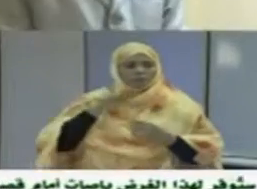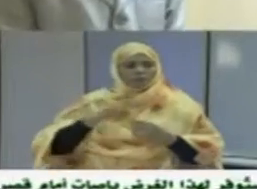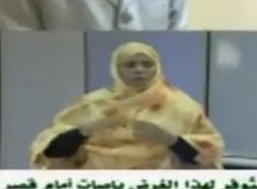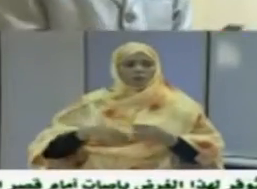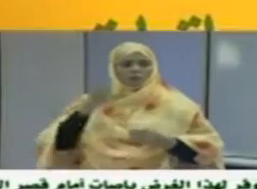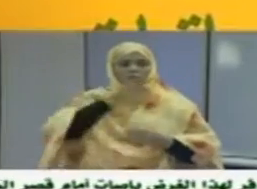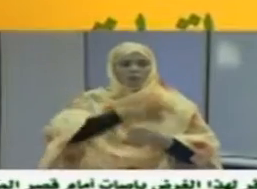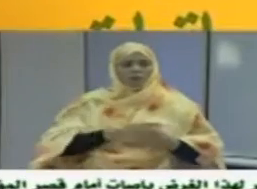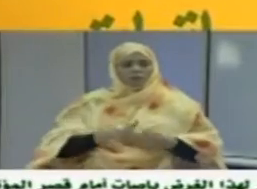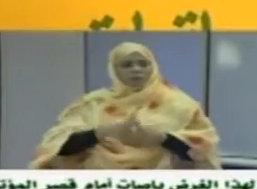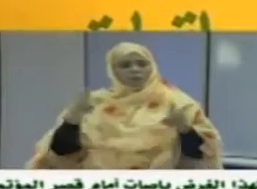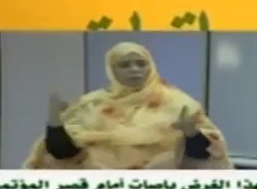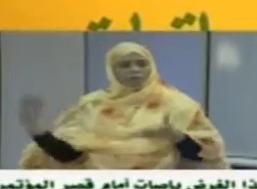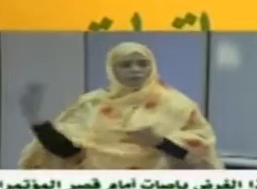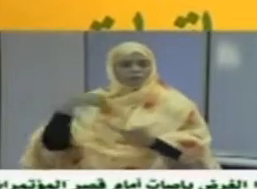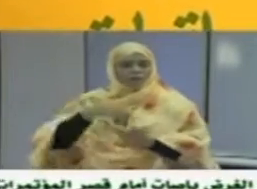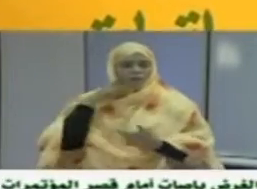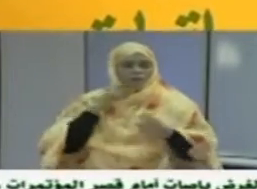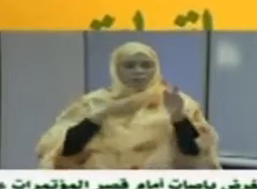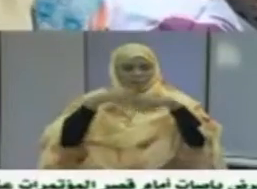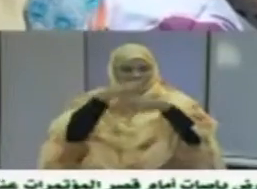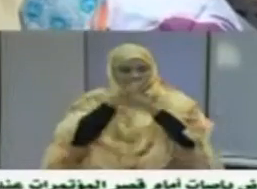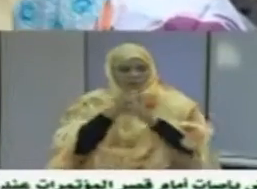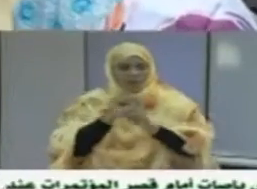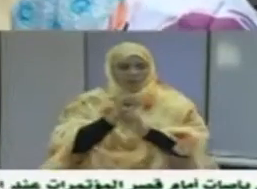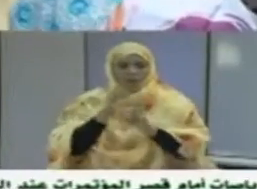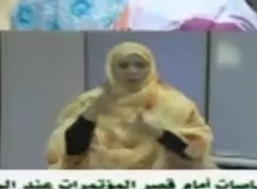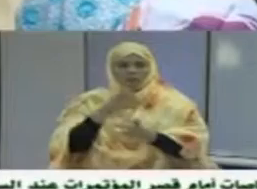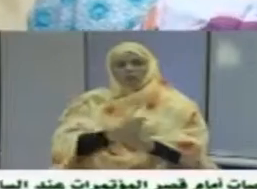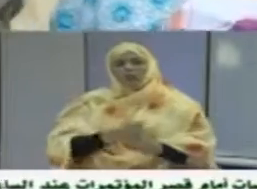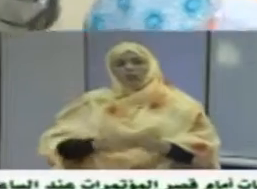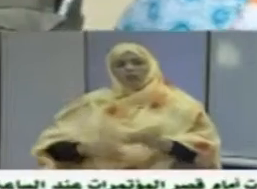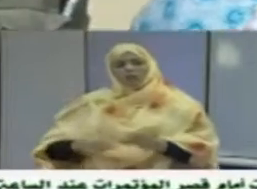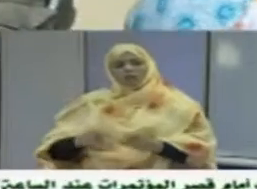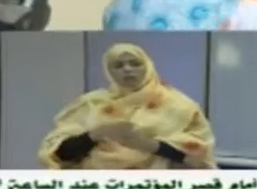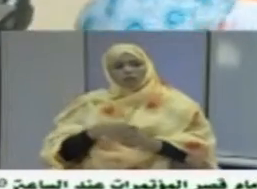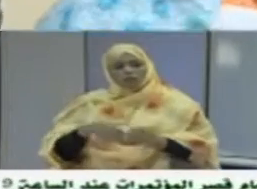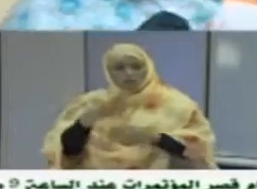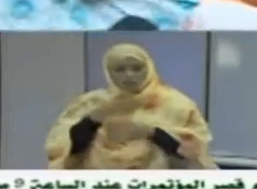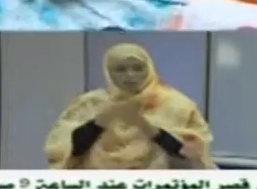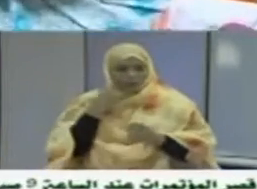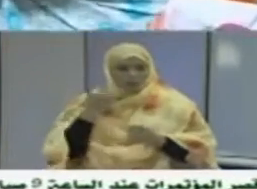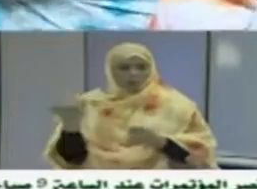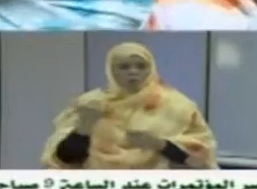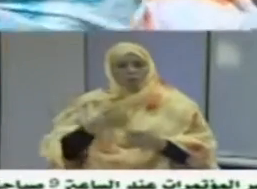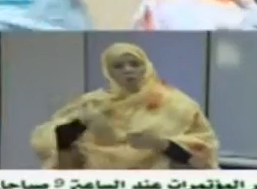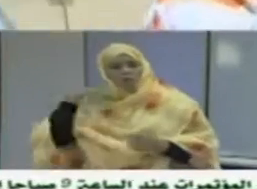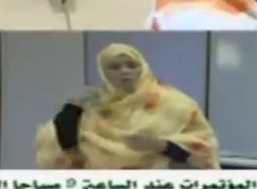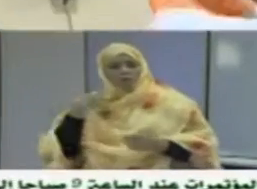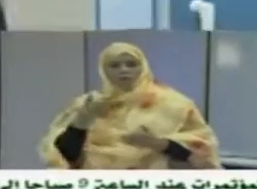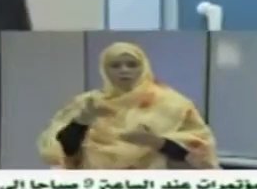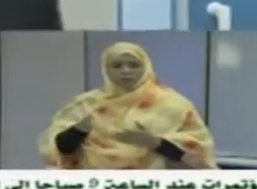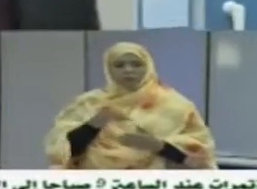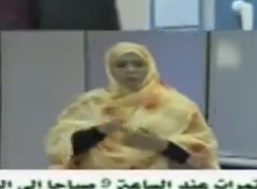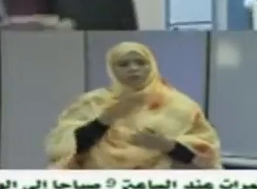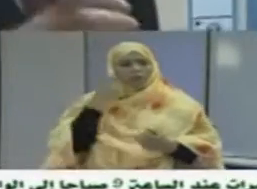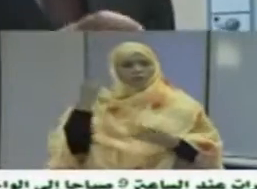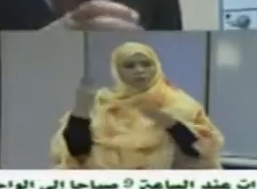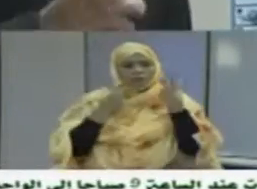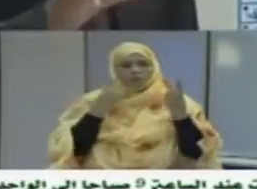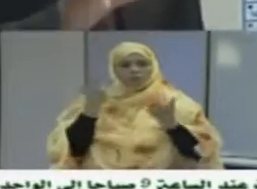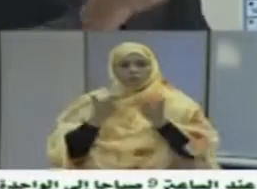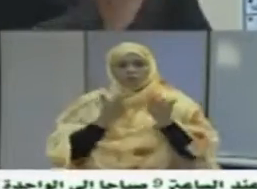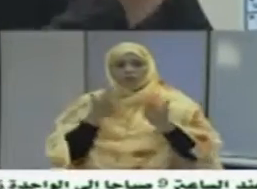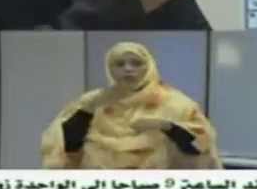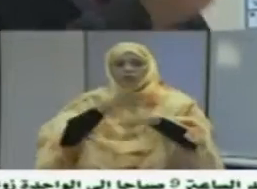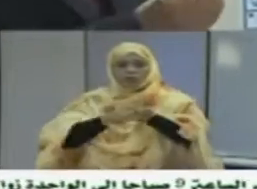منه. وبالمخبر المركزي لحماية النباتات أكدت الوزيرة أهمية أن تكون الوزارة حاضرة في عملية مراقبة وضبط